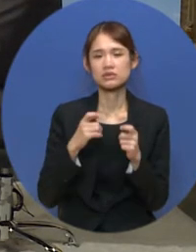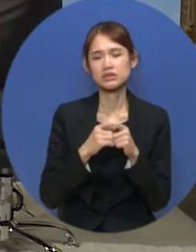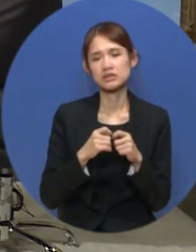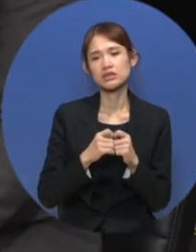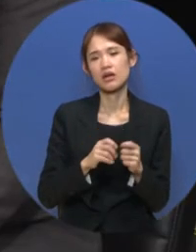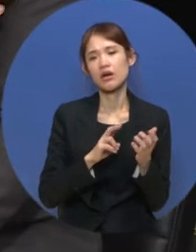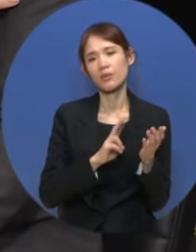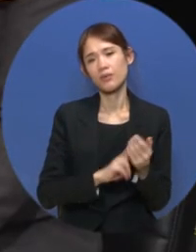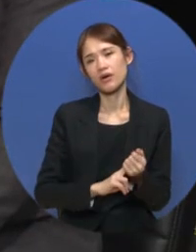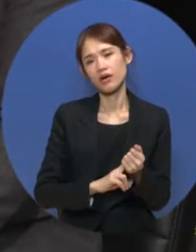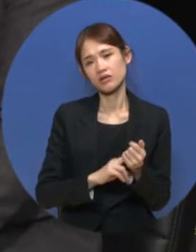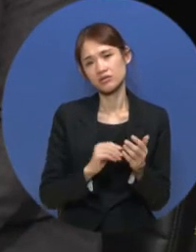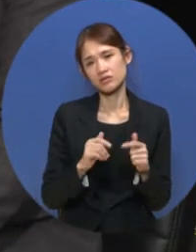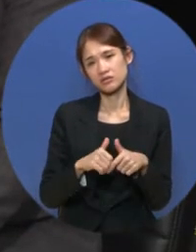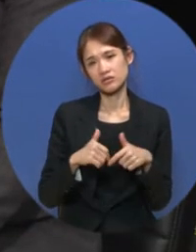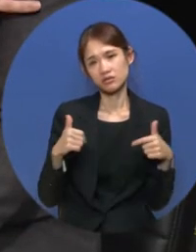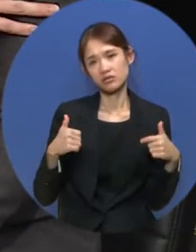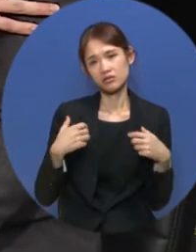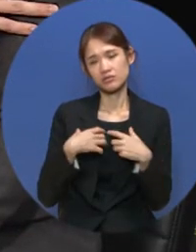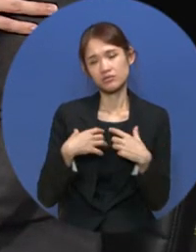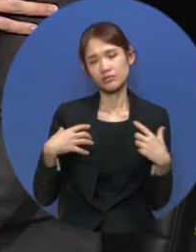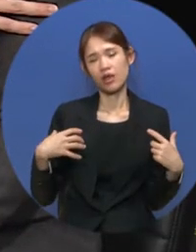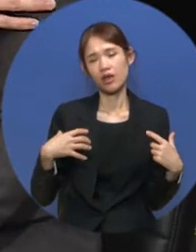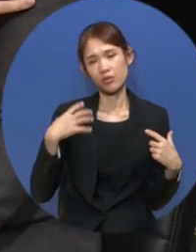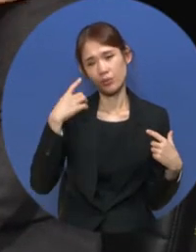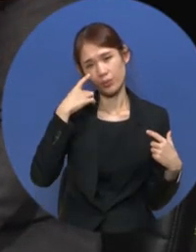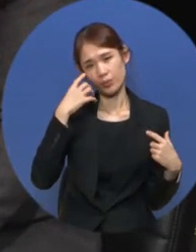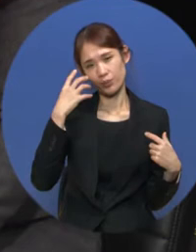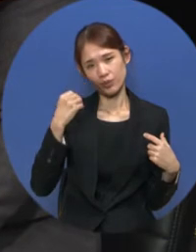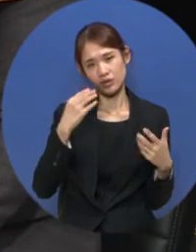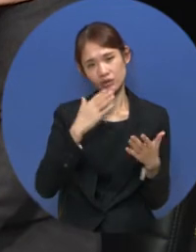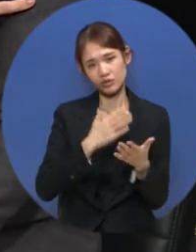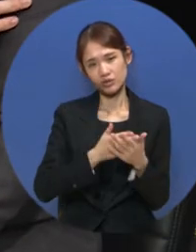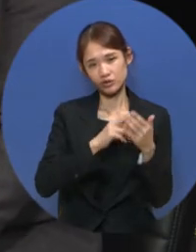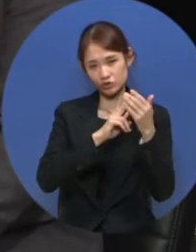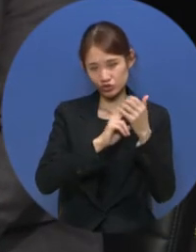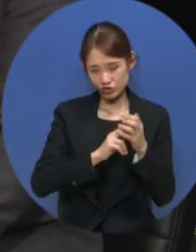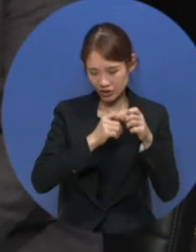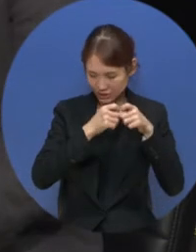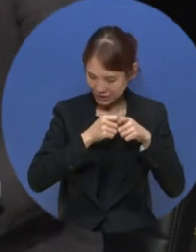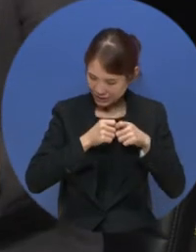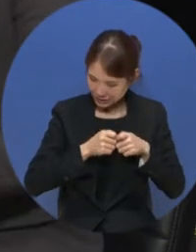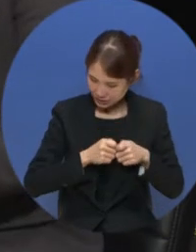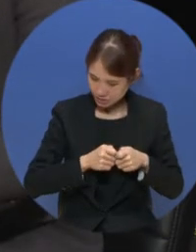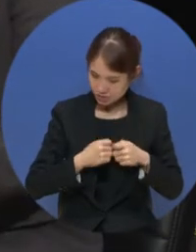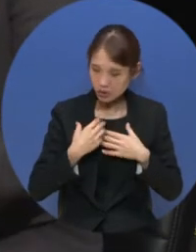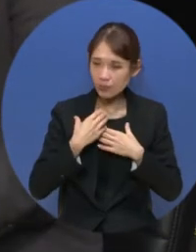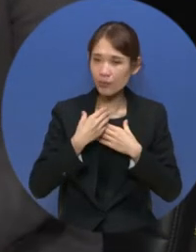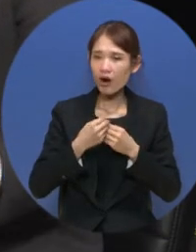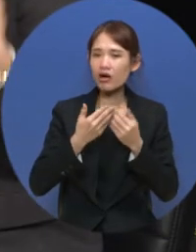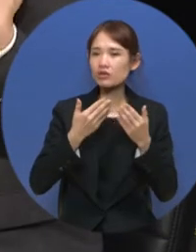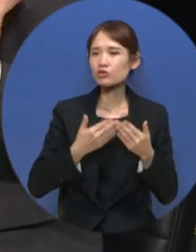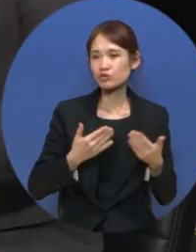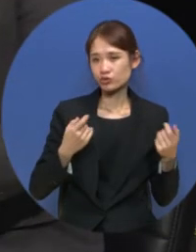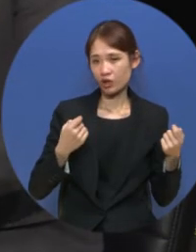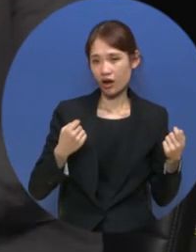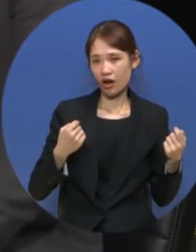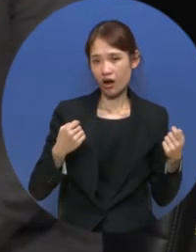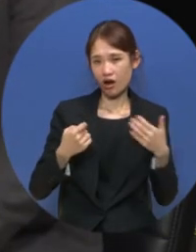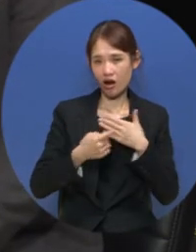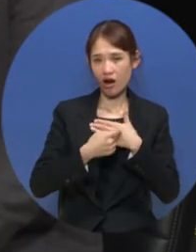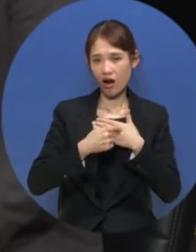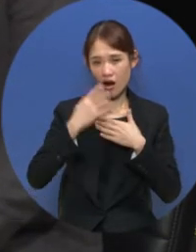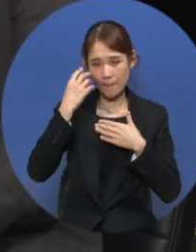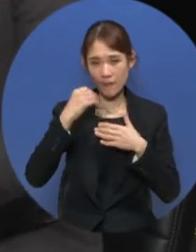디테일들이 있되 이런 것들이 겉으로 확 드러나지 않는 그러니까 숨겨진 어떤 디테일이 편안함을 주면서 네. 겉으로 봤을